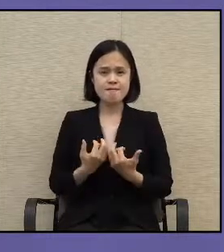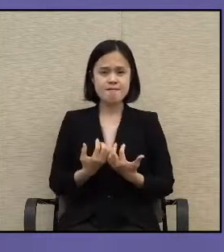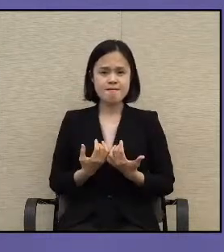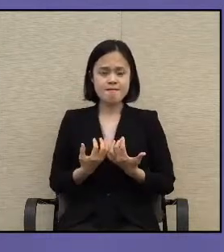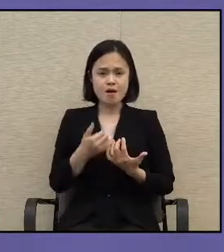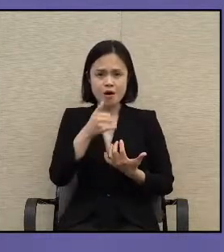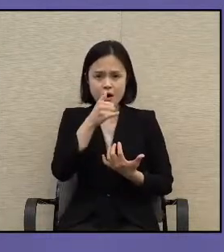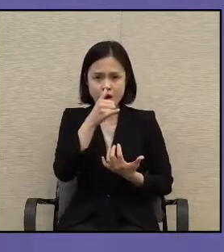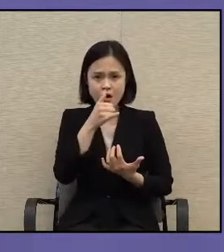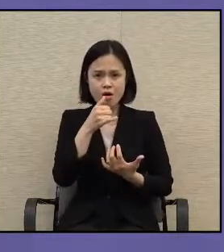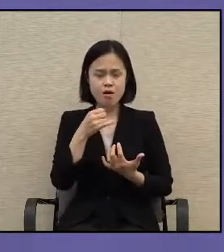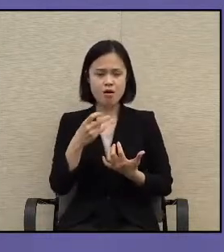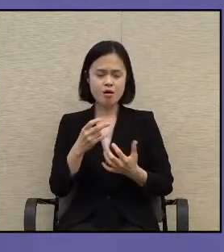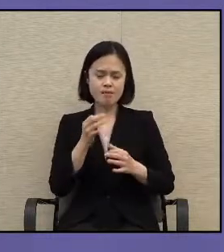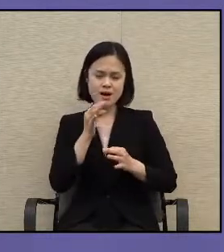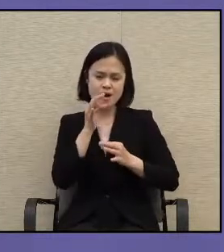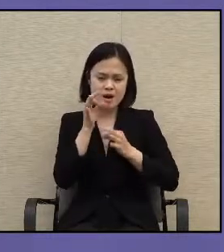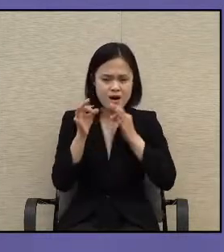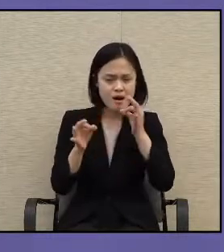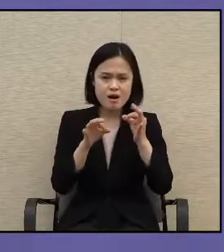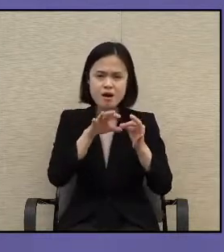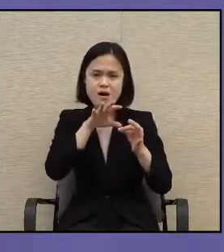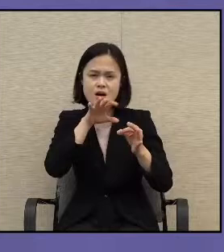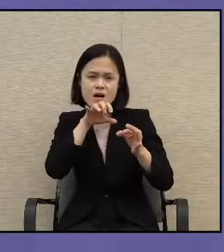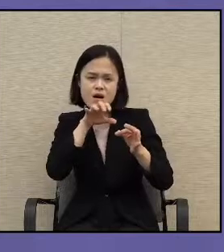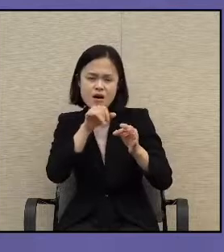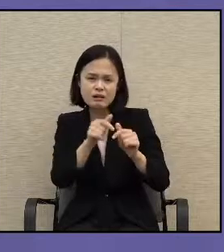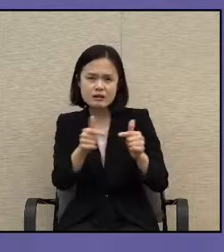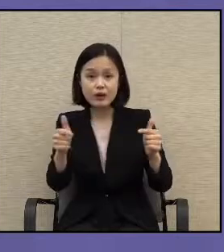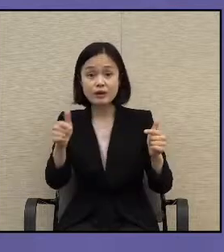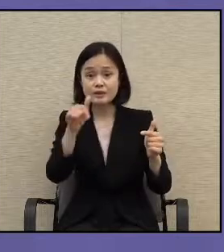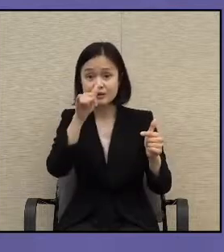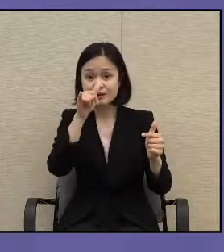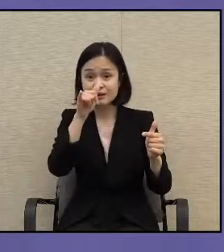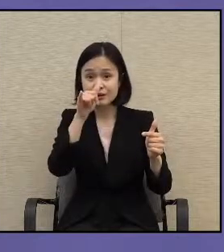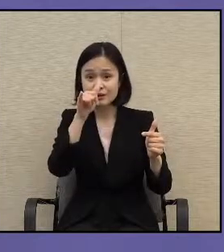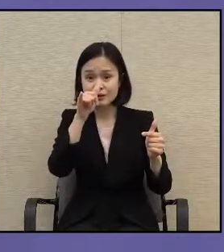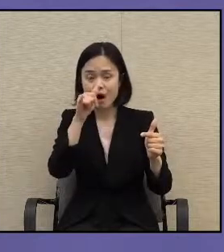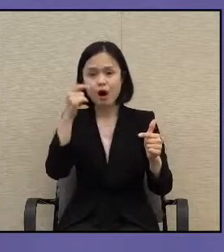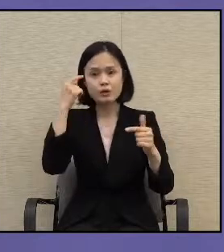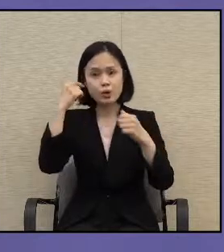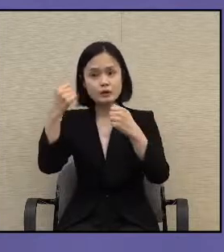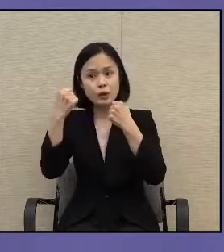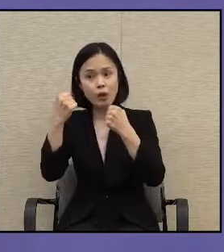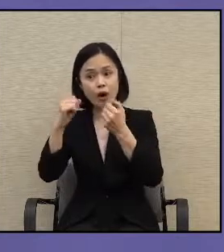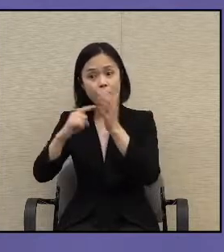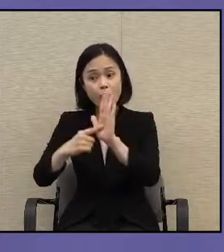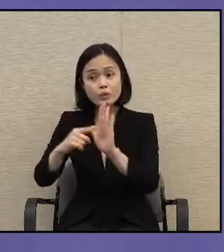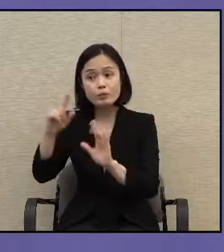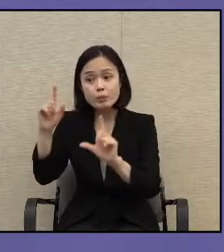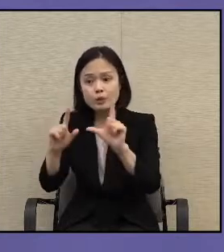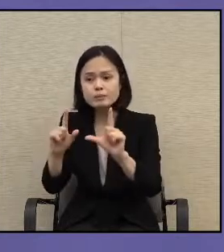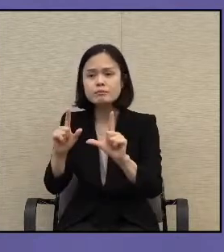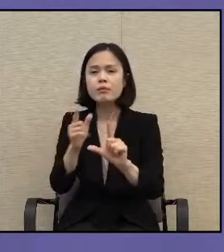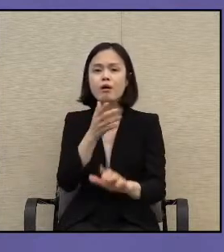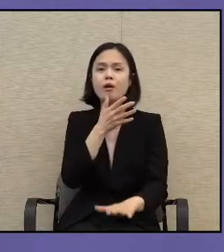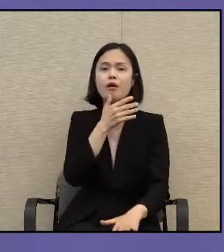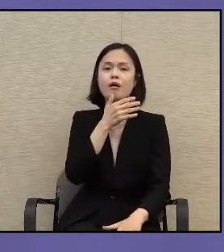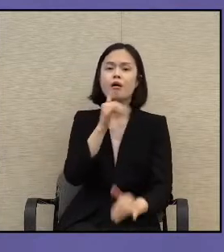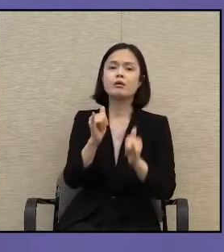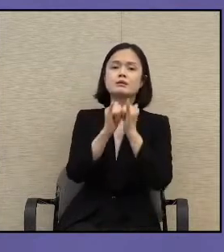여기에 대해서 이제 어떻게 이제 쭉 그 사회적인 요인들이 관여를 하는지를 설명하는 근데 저는